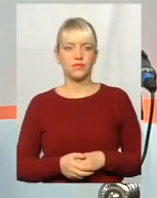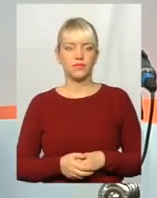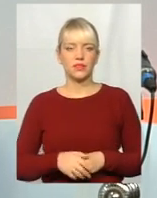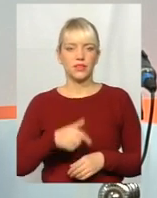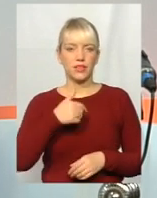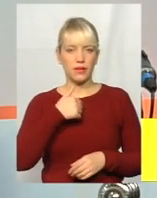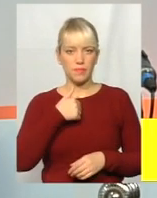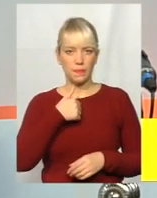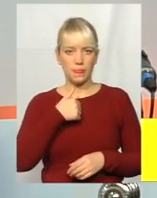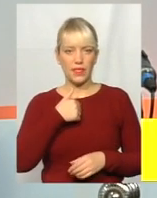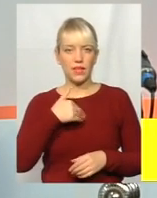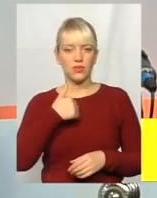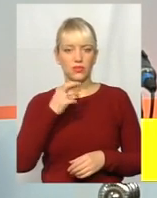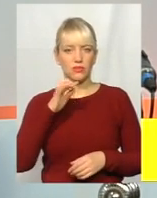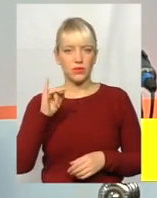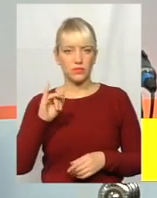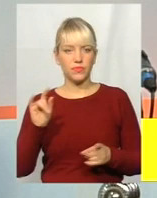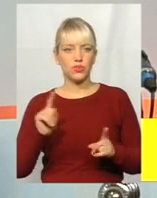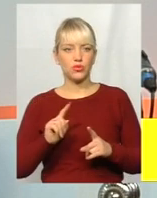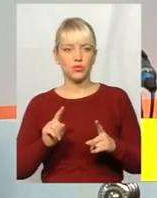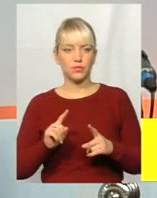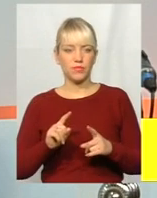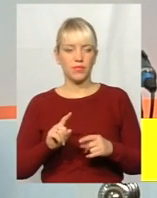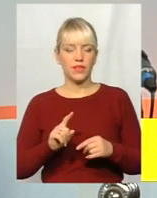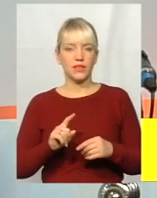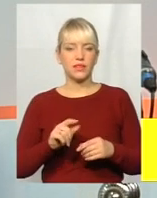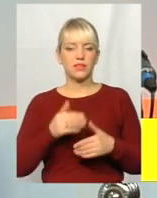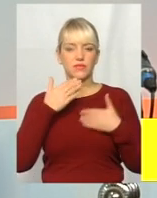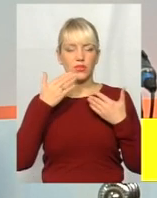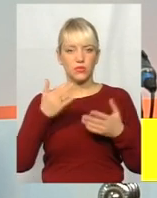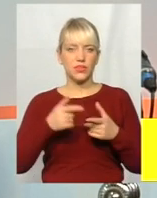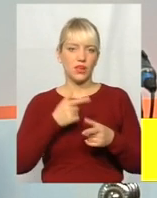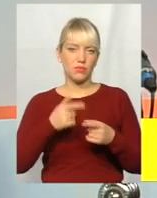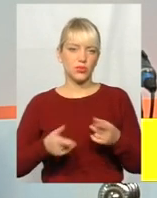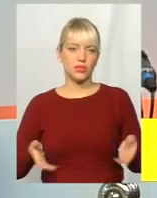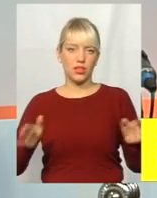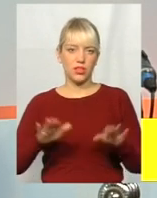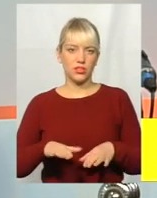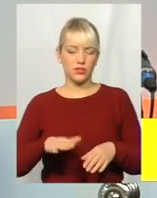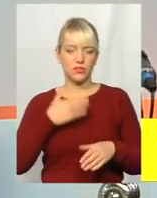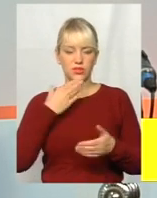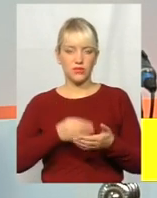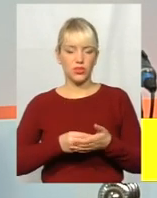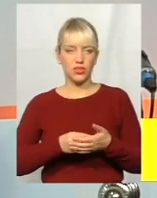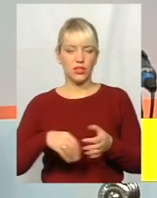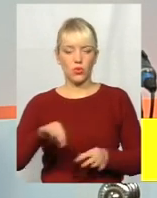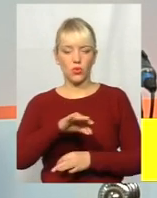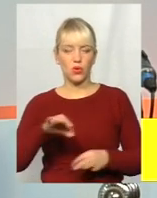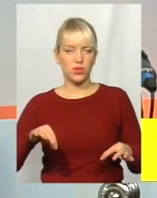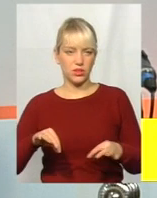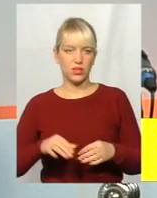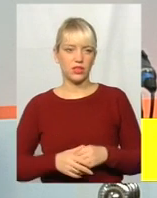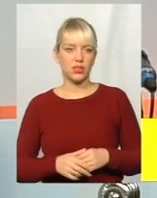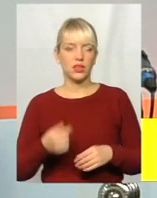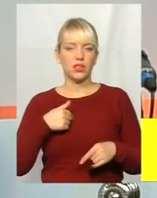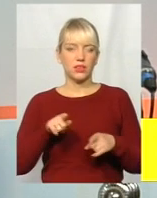Я, ну, хотів би, щоб або він звернувся, або залишив зараз свої координати. Я так зрозумів, це